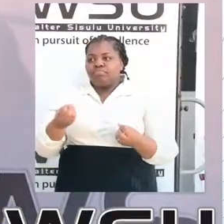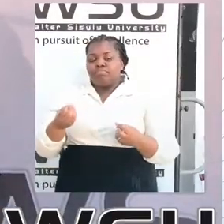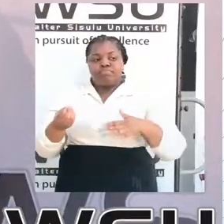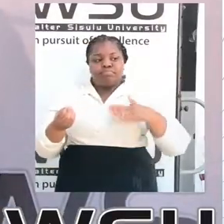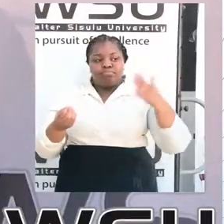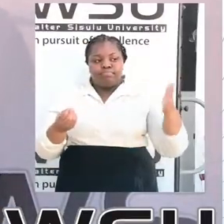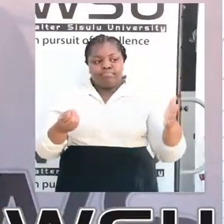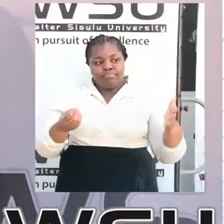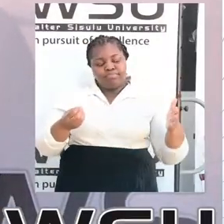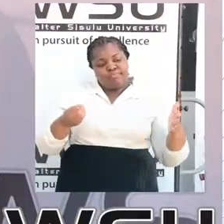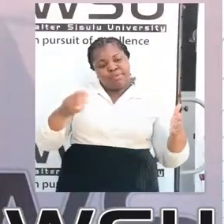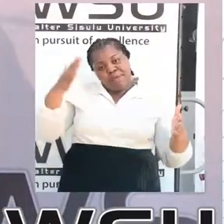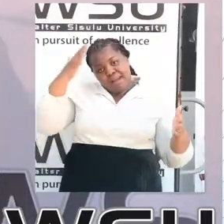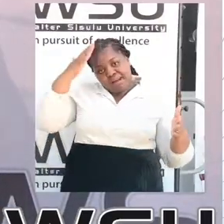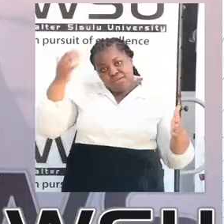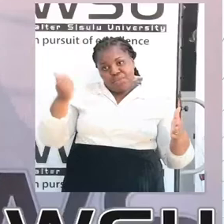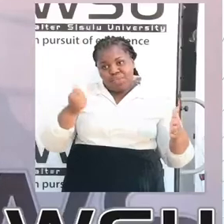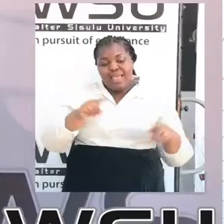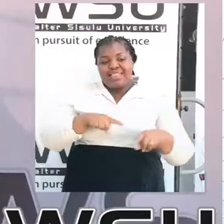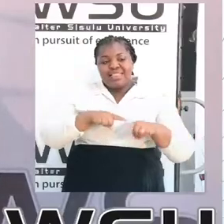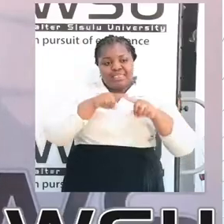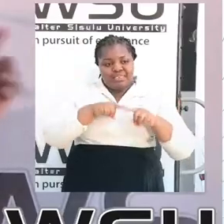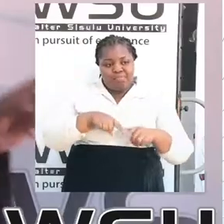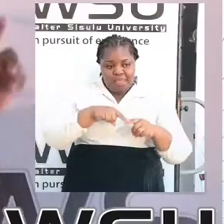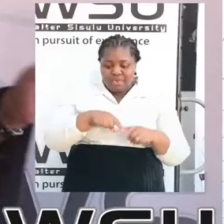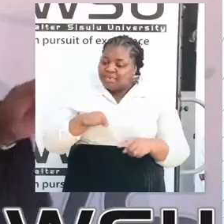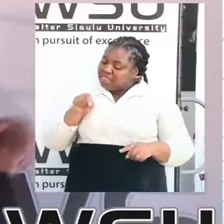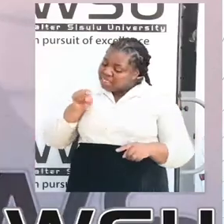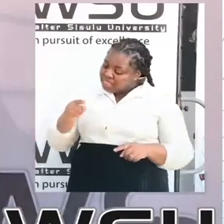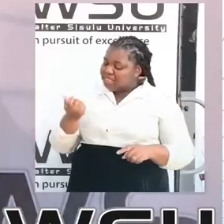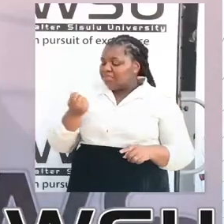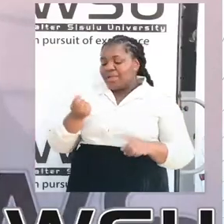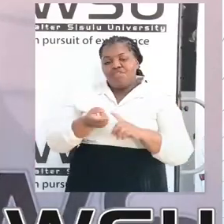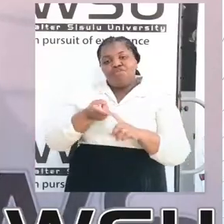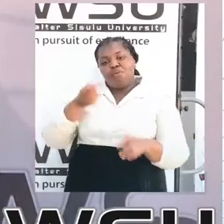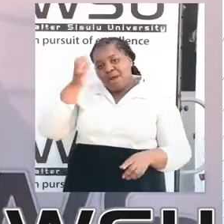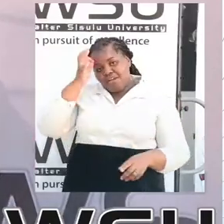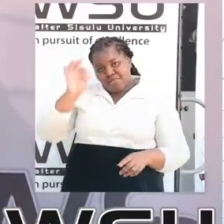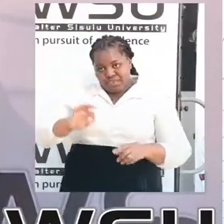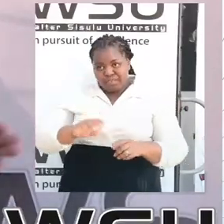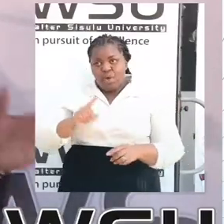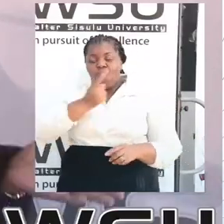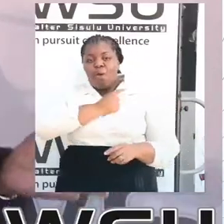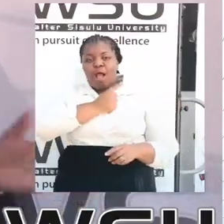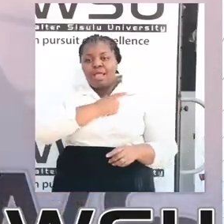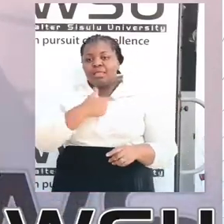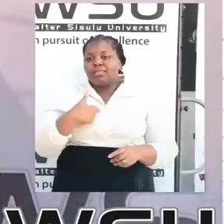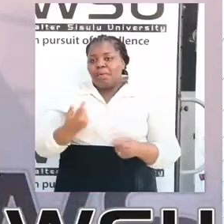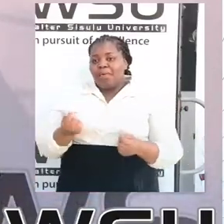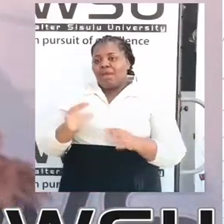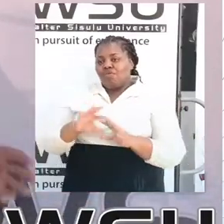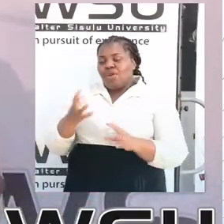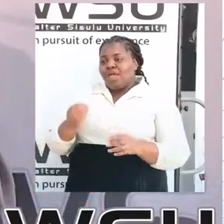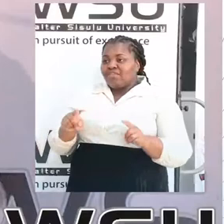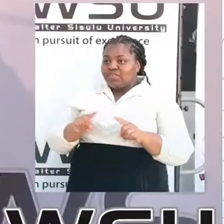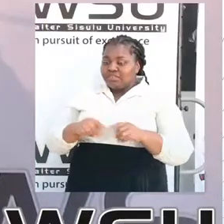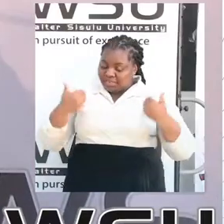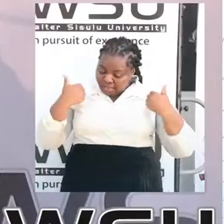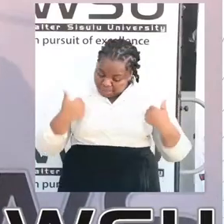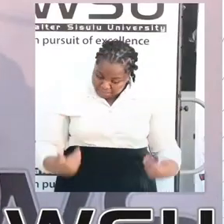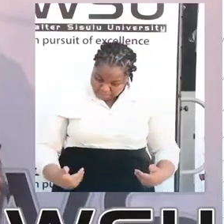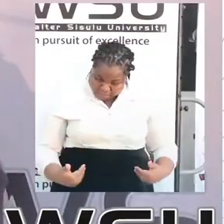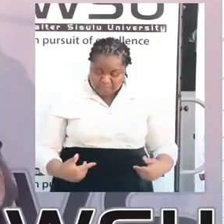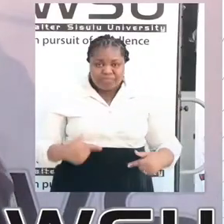kwam bazali baxhomekeke kule mali vela kurhulumente kuba asithathi ntweni nam njengoba nindibona